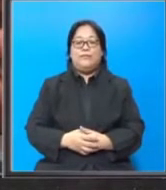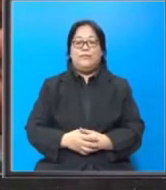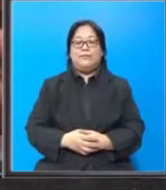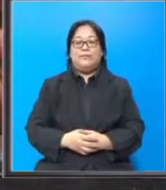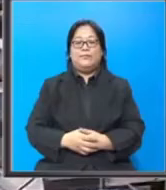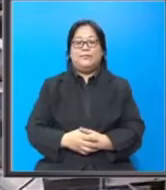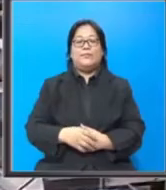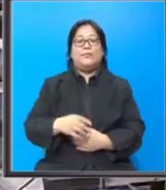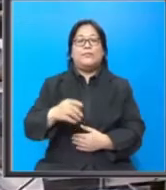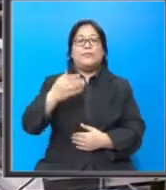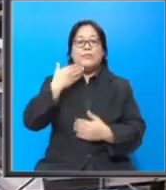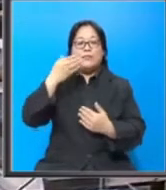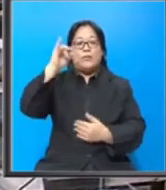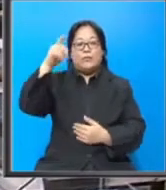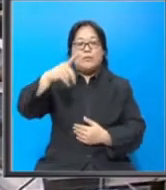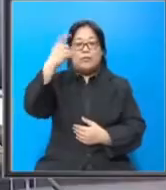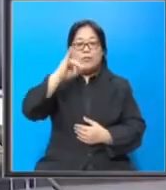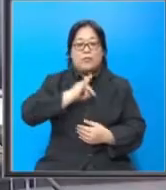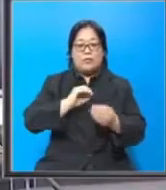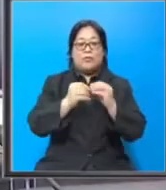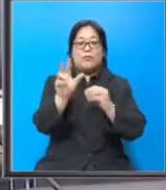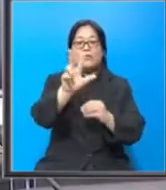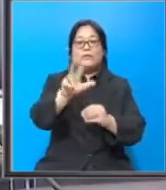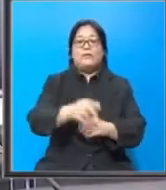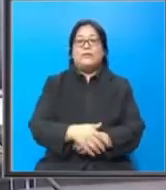Hai serius dosa dan saya